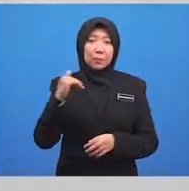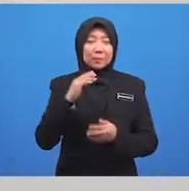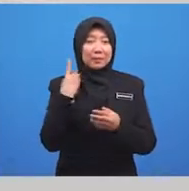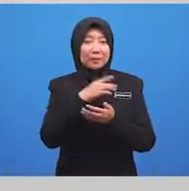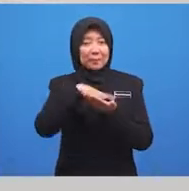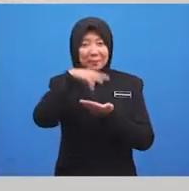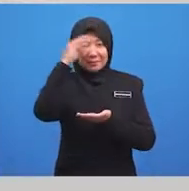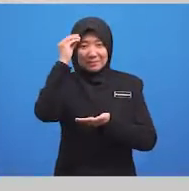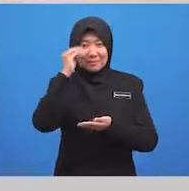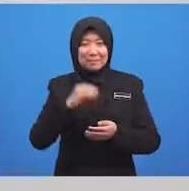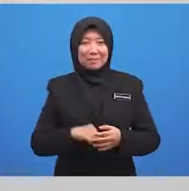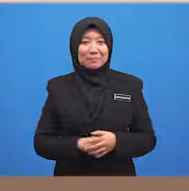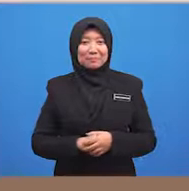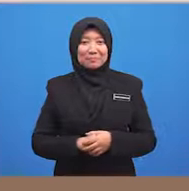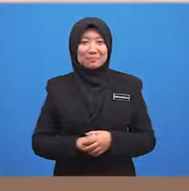belajar.